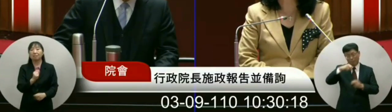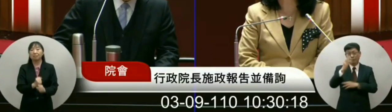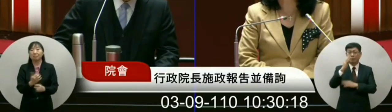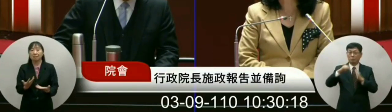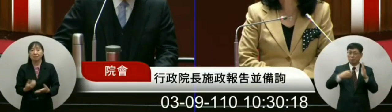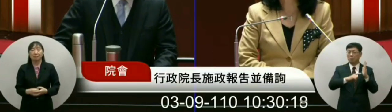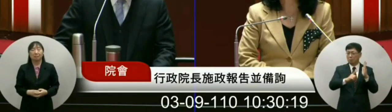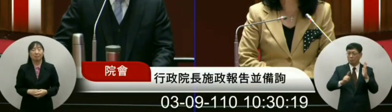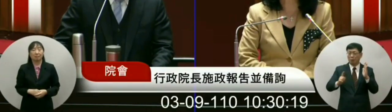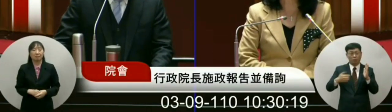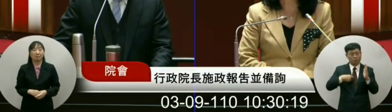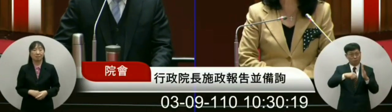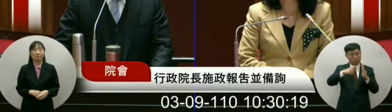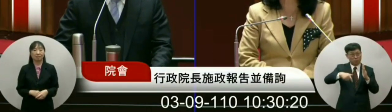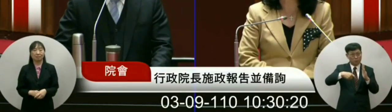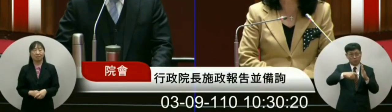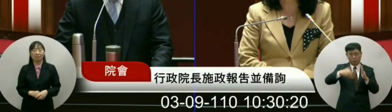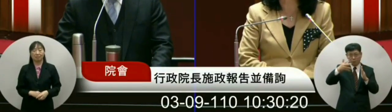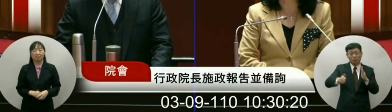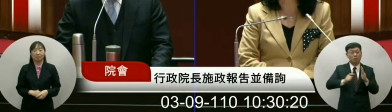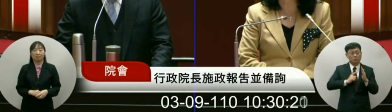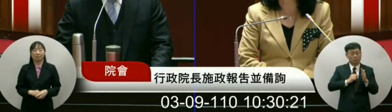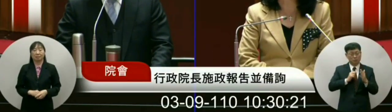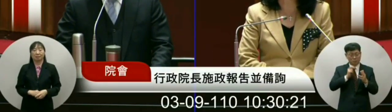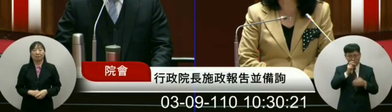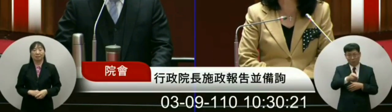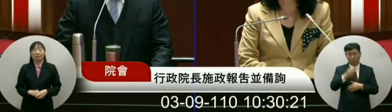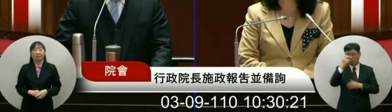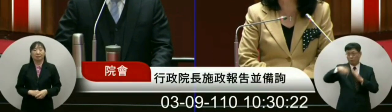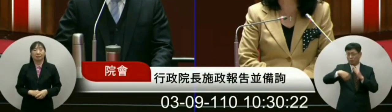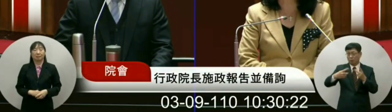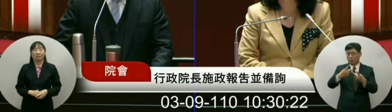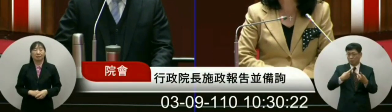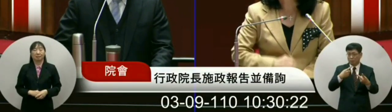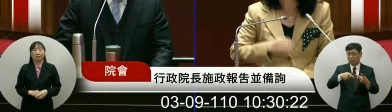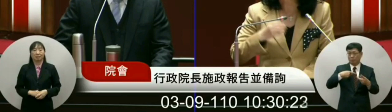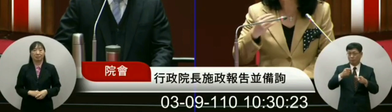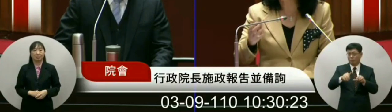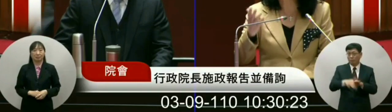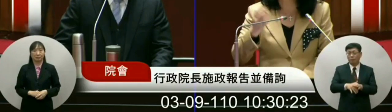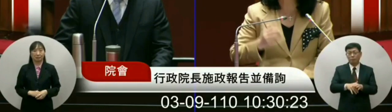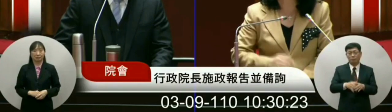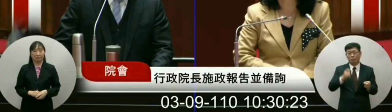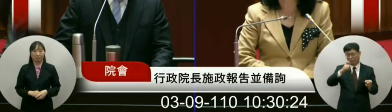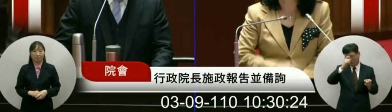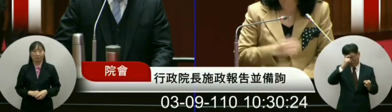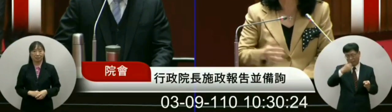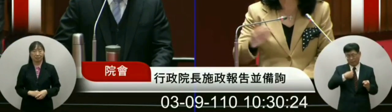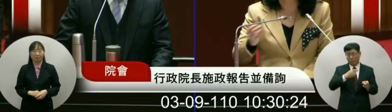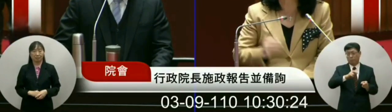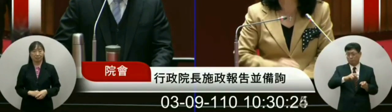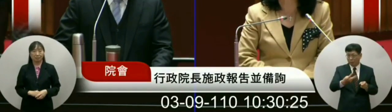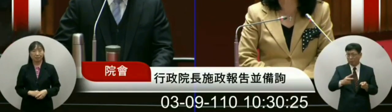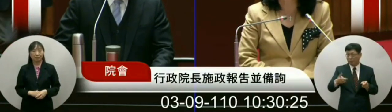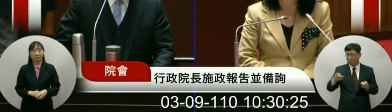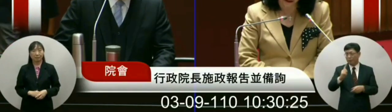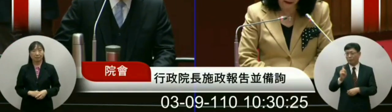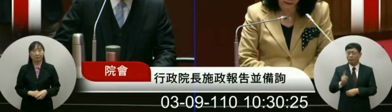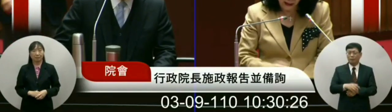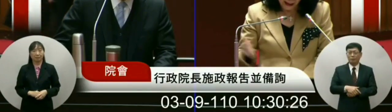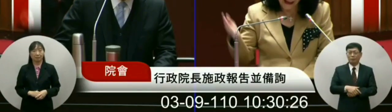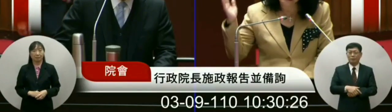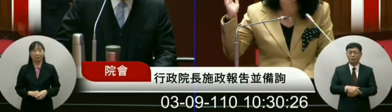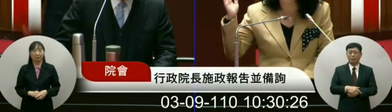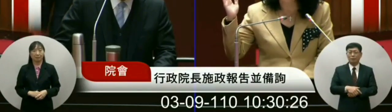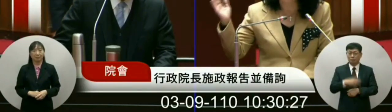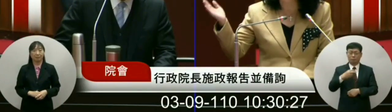怎么样怎么样。那院长，行政院看到了监察院的这个希望行政院怎么样怎么样的情形之